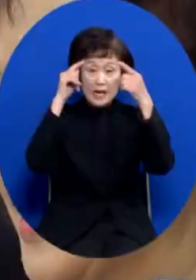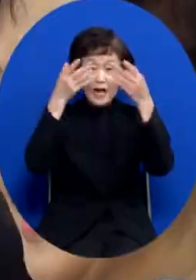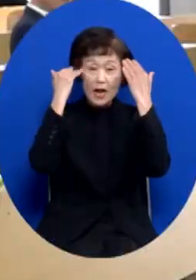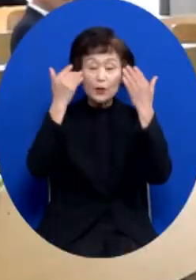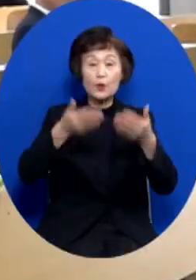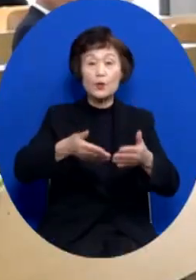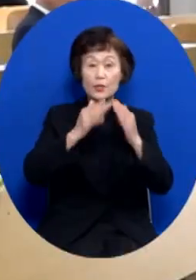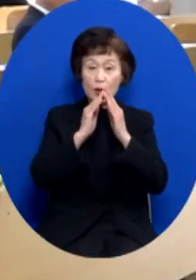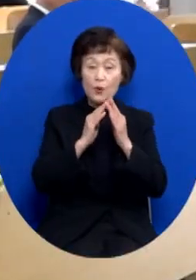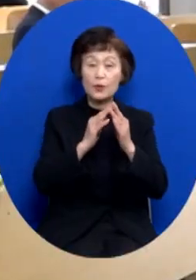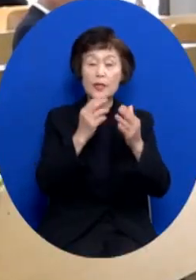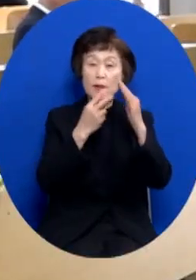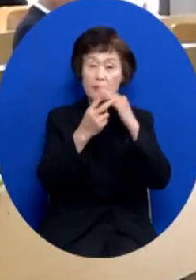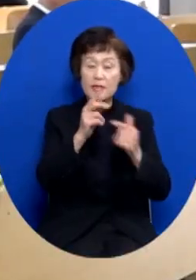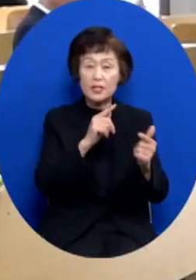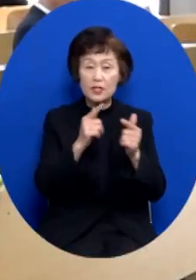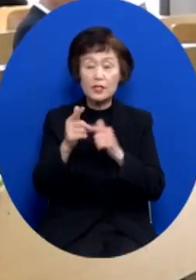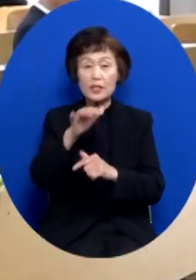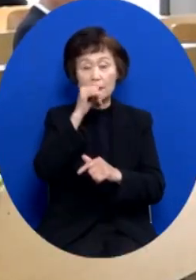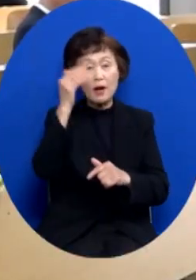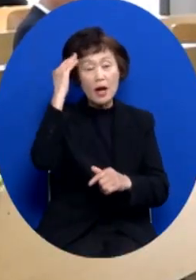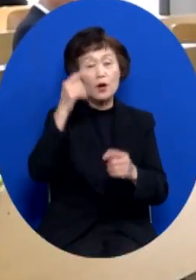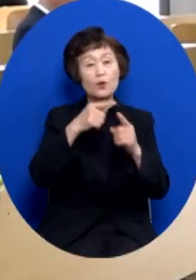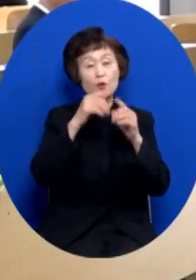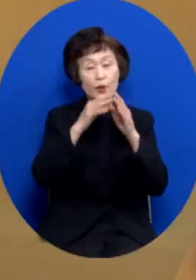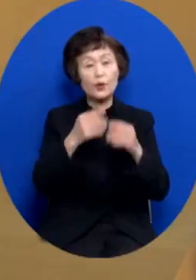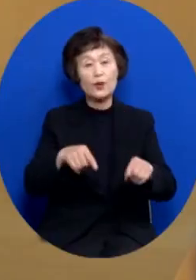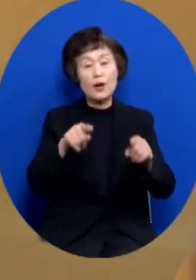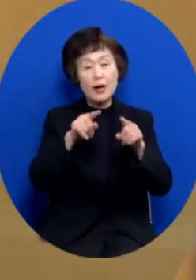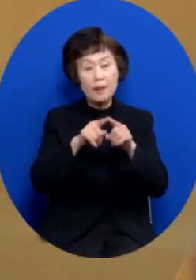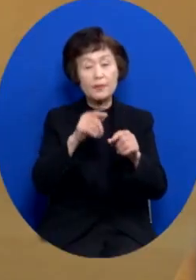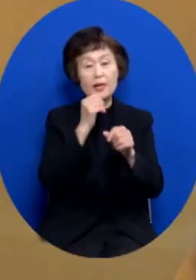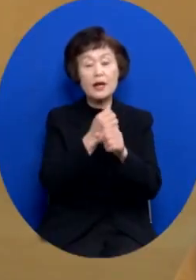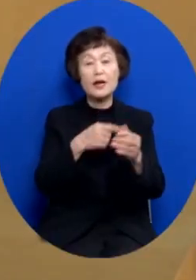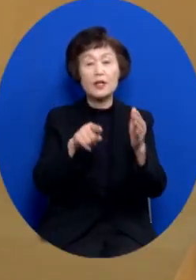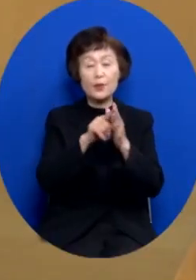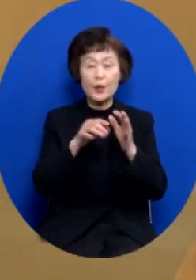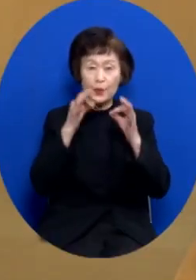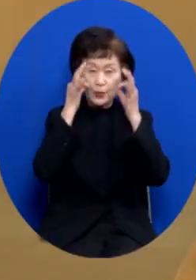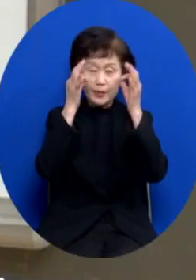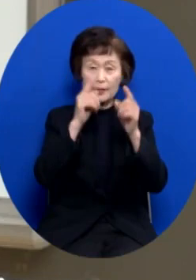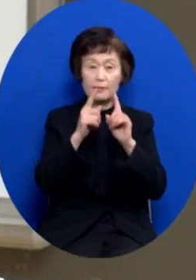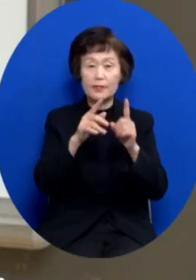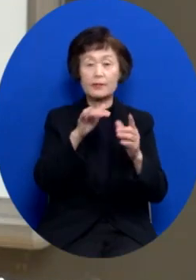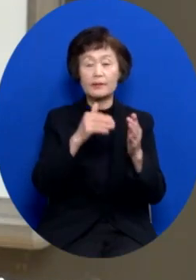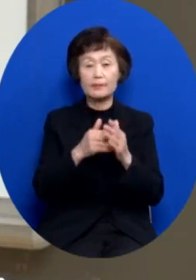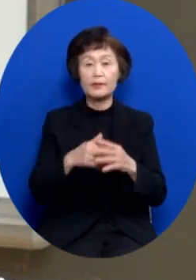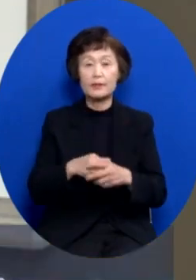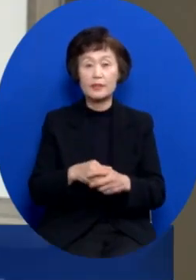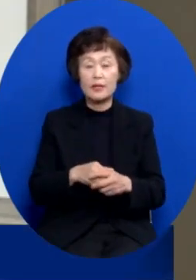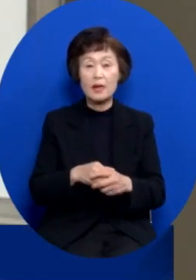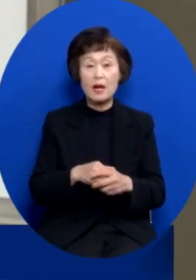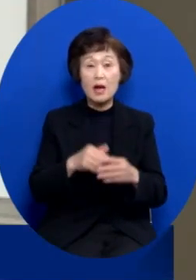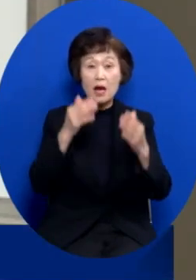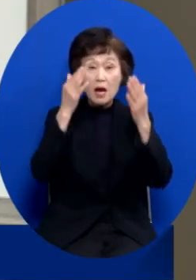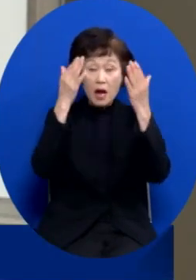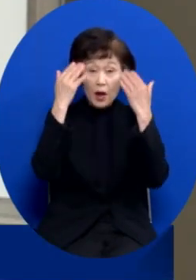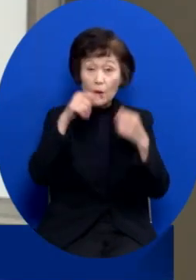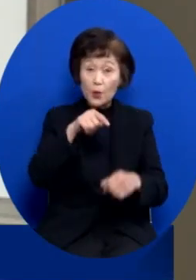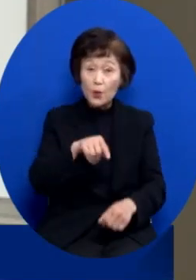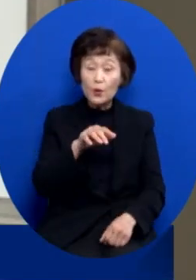있다며 한국교회도 함께 나아갈 수 있도록 숙목회가 노력해 나가겠다고 전했습니다. 숭실대학교